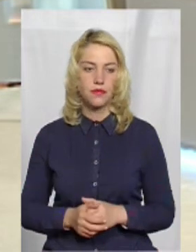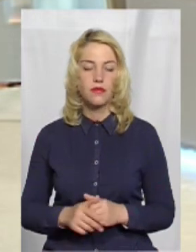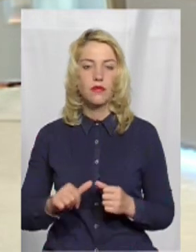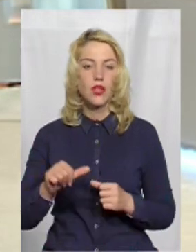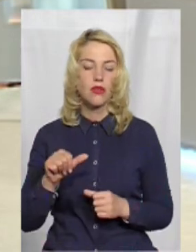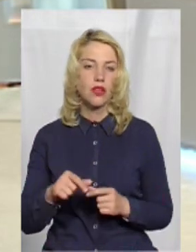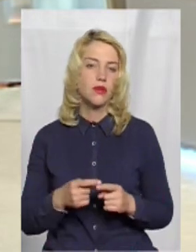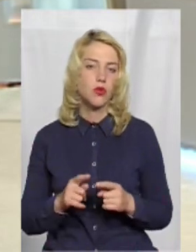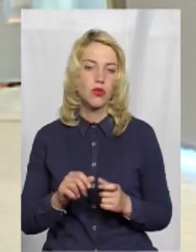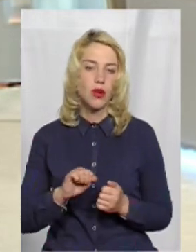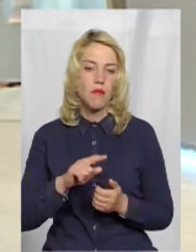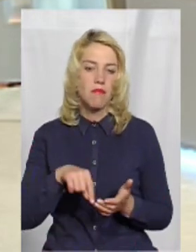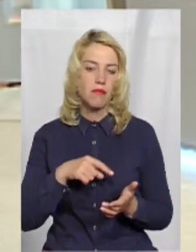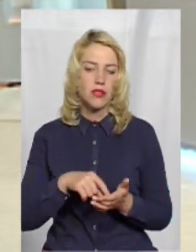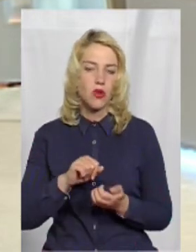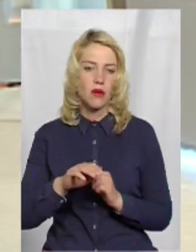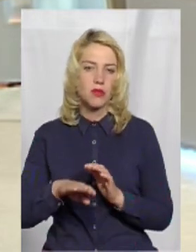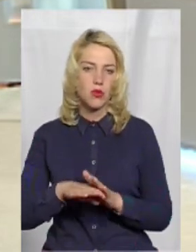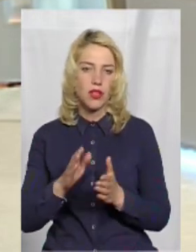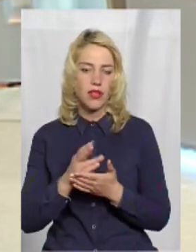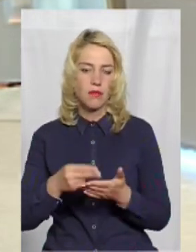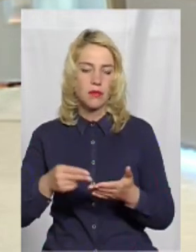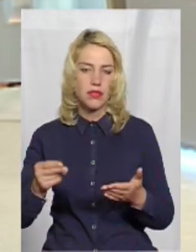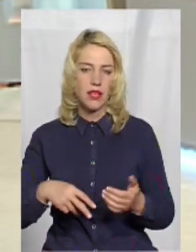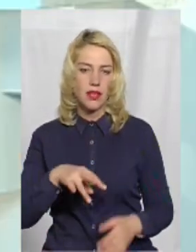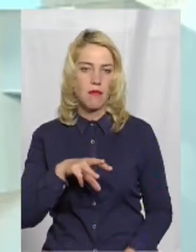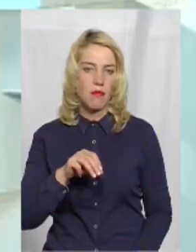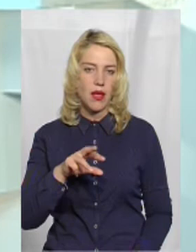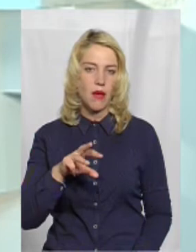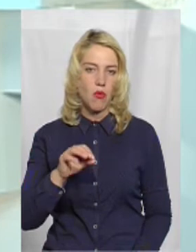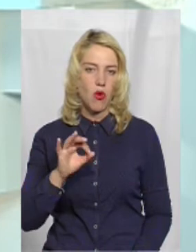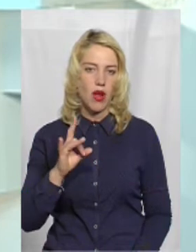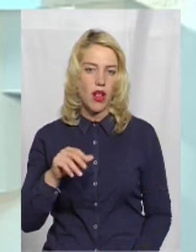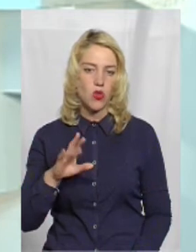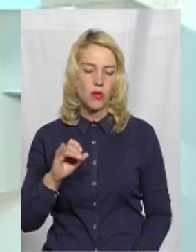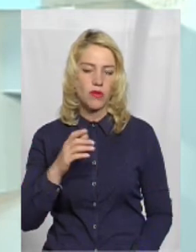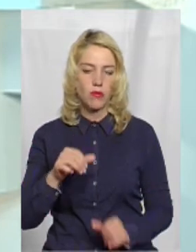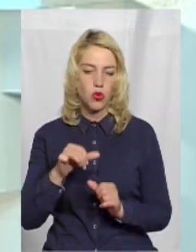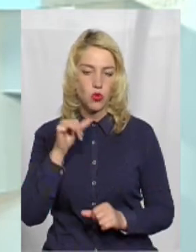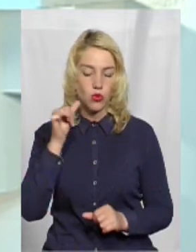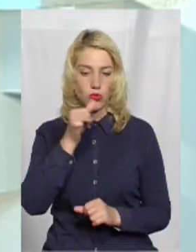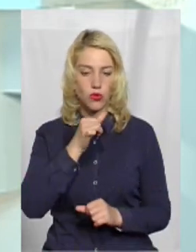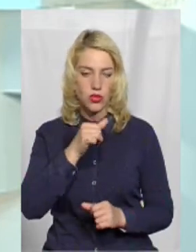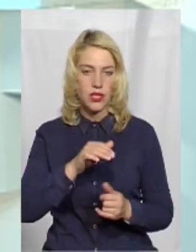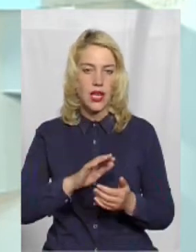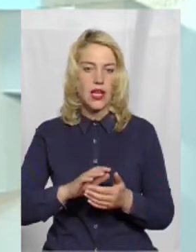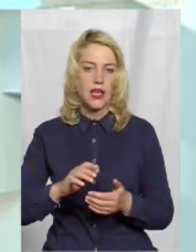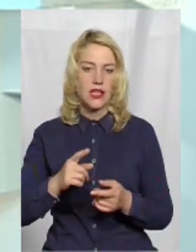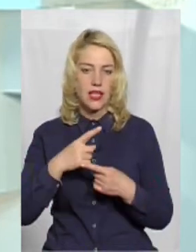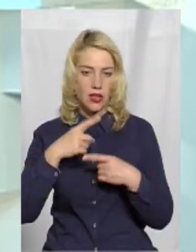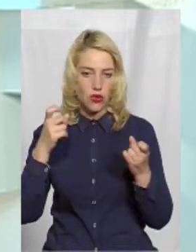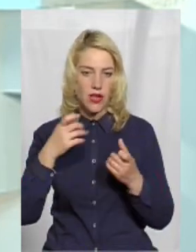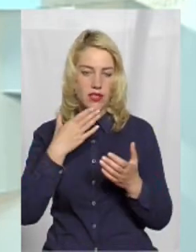крім того, місто Кам'янець-Подільський є підписантом меморандуму, і вони ще минулого року задекларували свій намір про перехід на